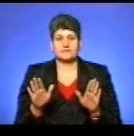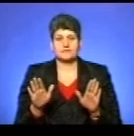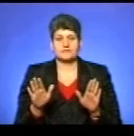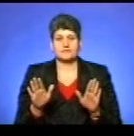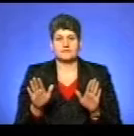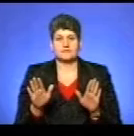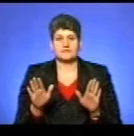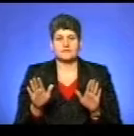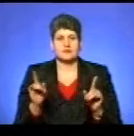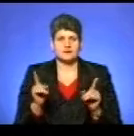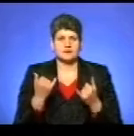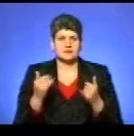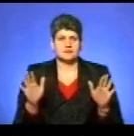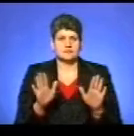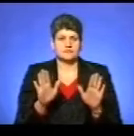листя